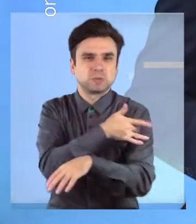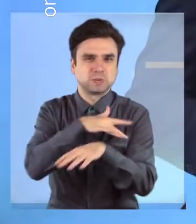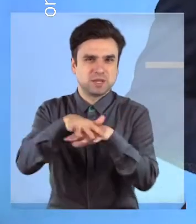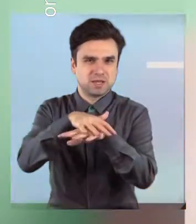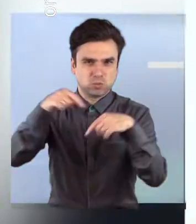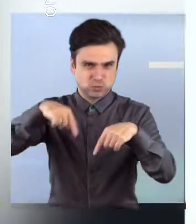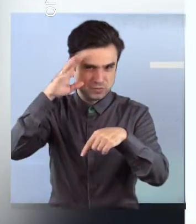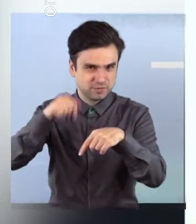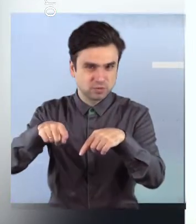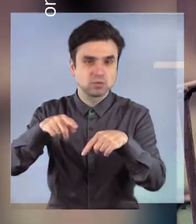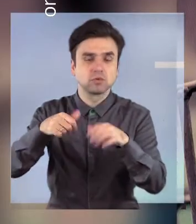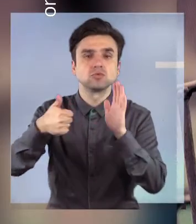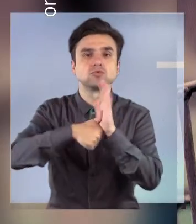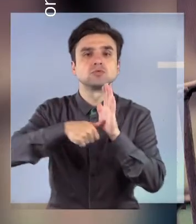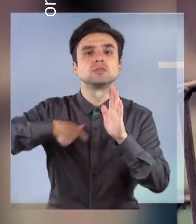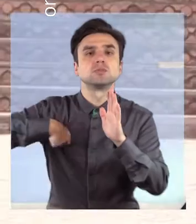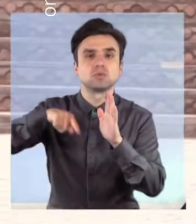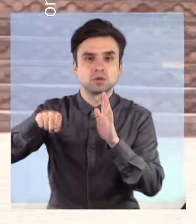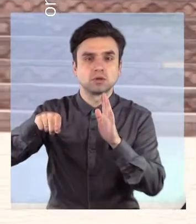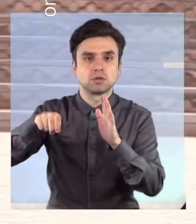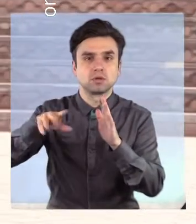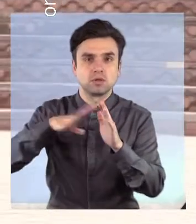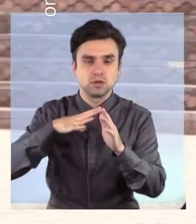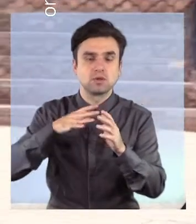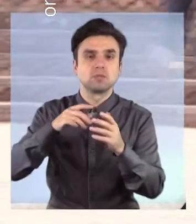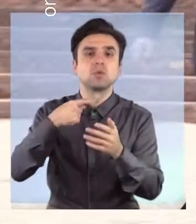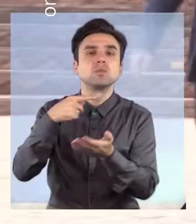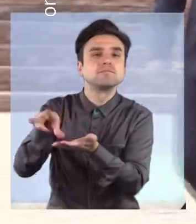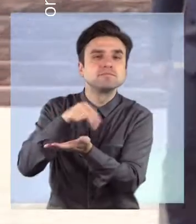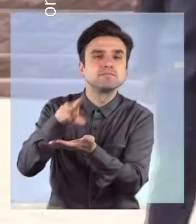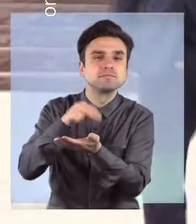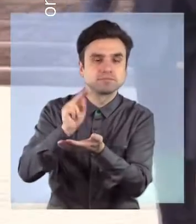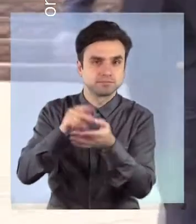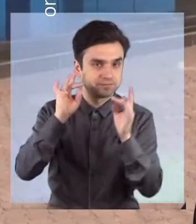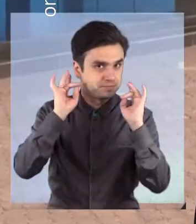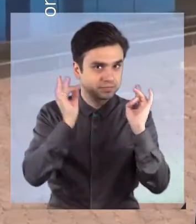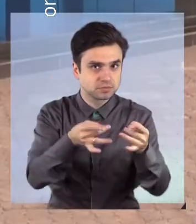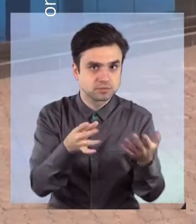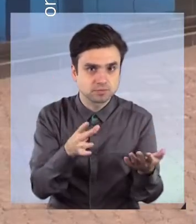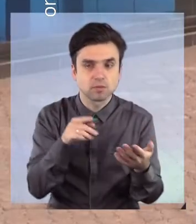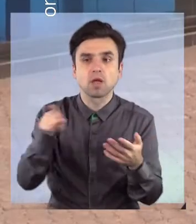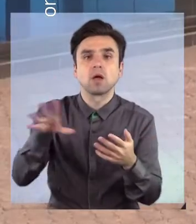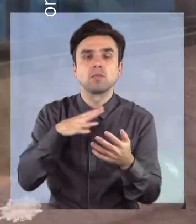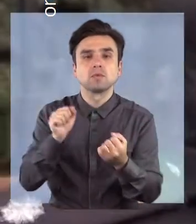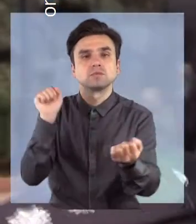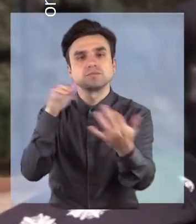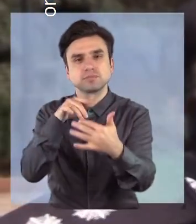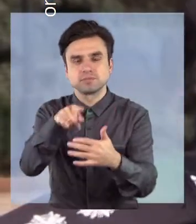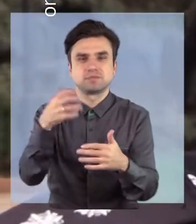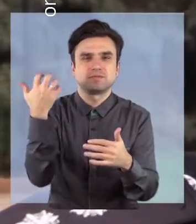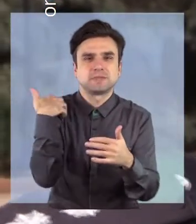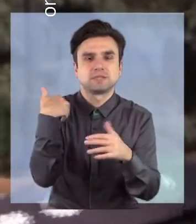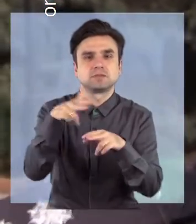скандал. Голоси, схожі на нардепів, давали установки, як працювати начальникові поліції Кривого Рогу Сергію Лукашову. Говорили